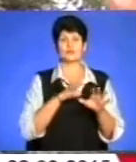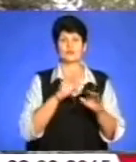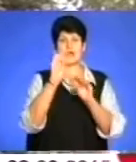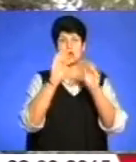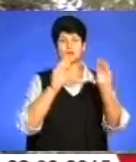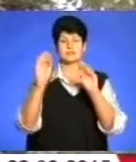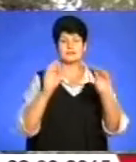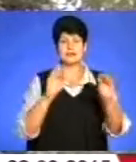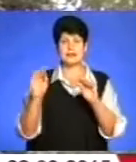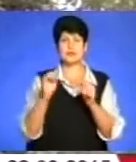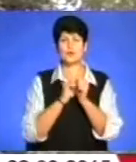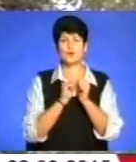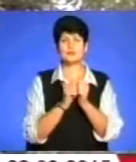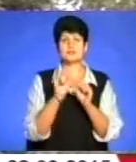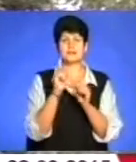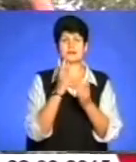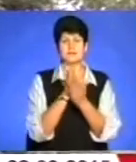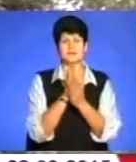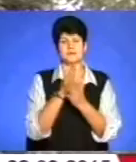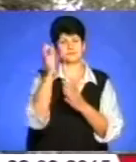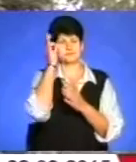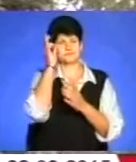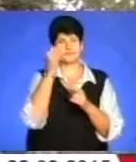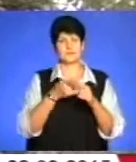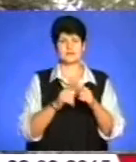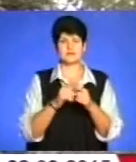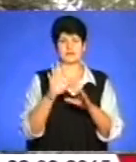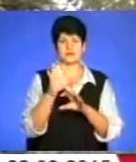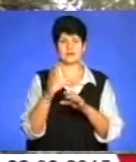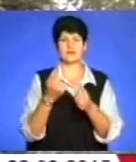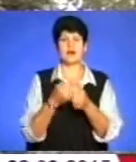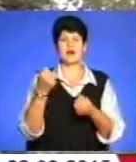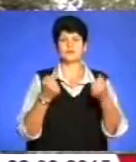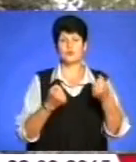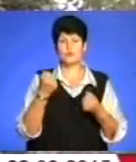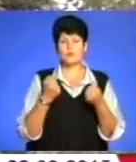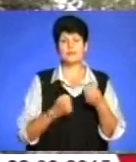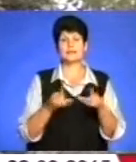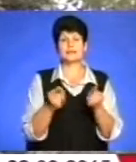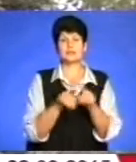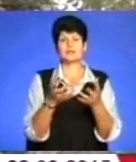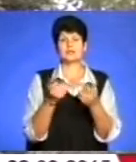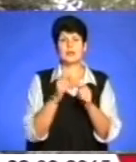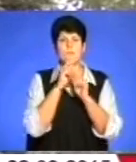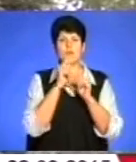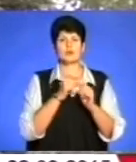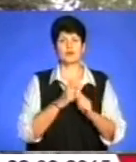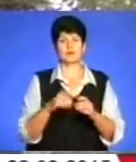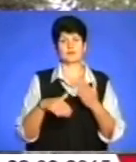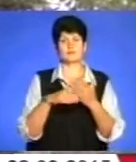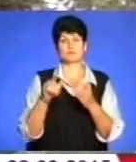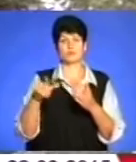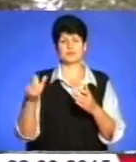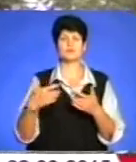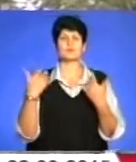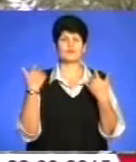і кожна дитина буде мати в себе ці знімки на цих чудових автомобілях. Само собою, вони одержали подарунки від спонсорів, хоча це не разова акція, ми вже з дитячим